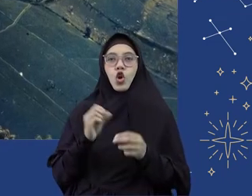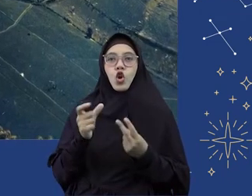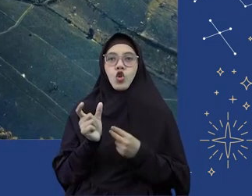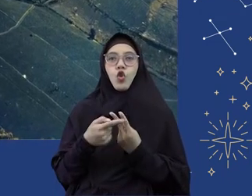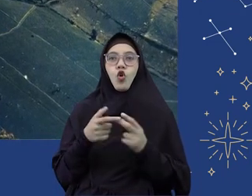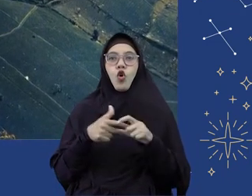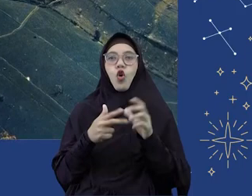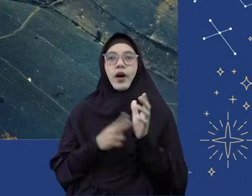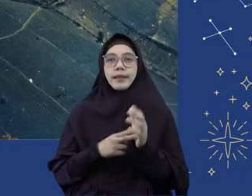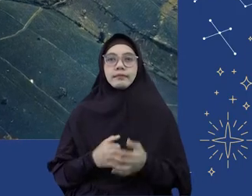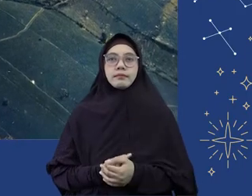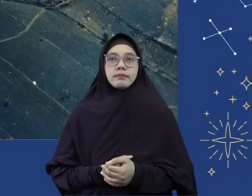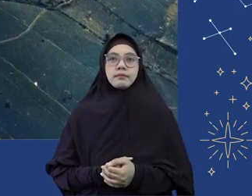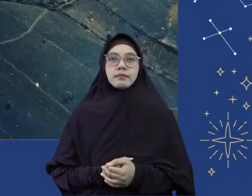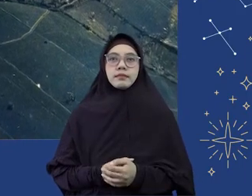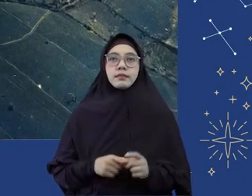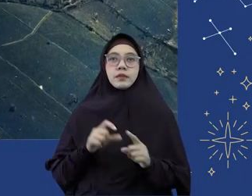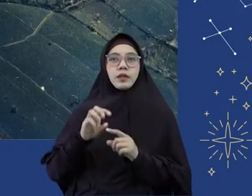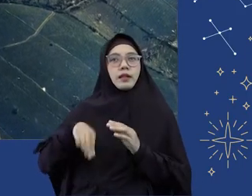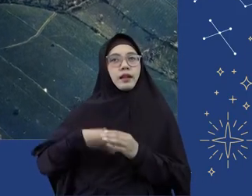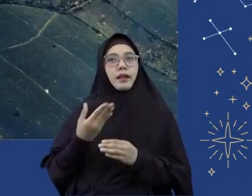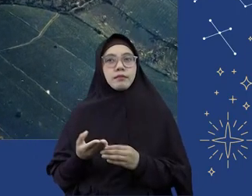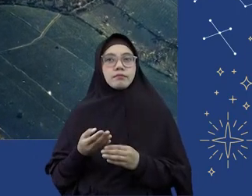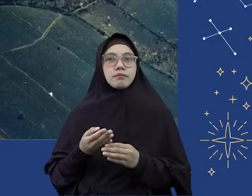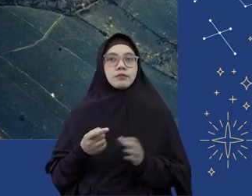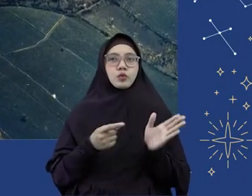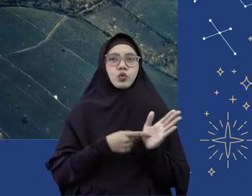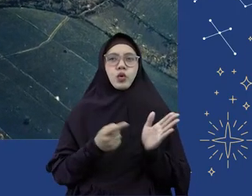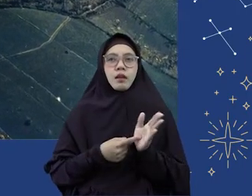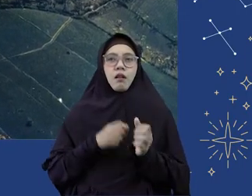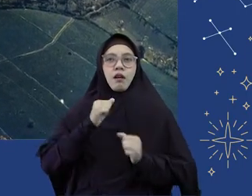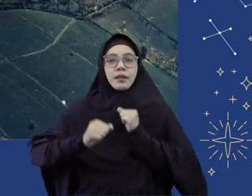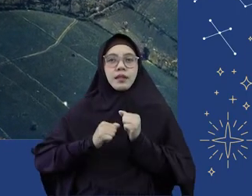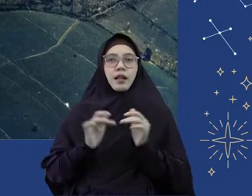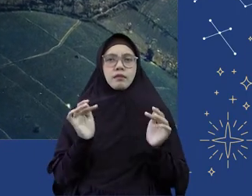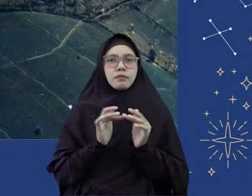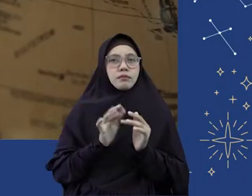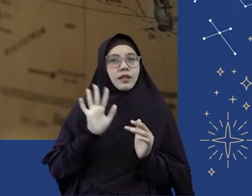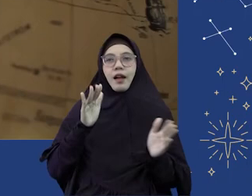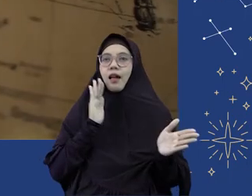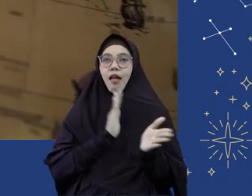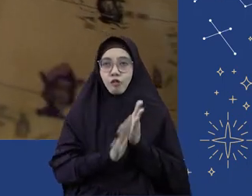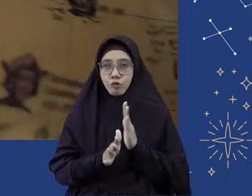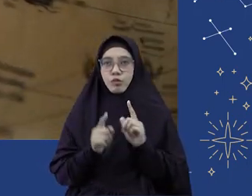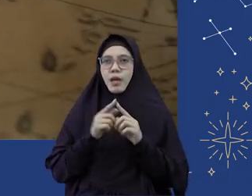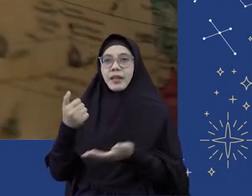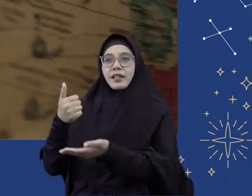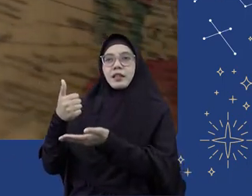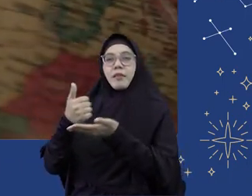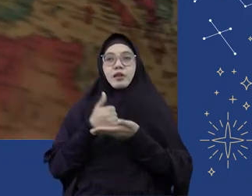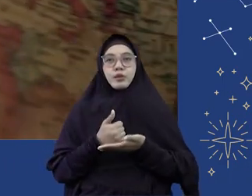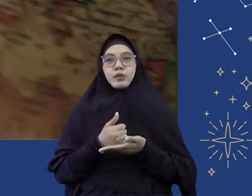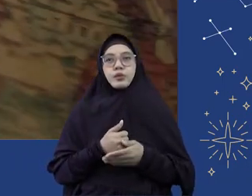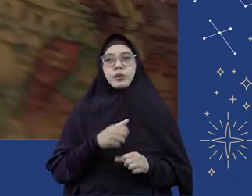dekade awal geliat observatorium juga ditunjukkan dengan pekerjaan yang tidak langsung berkaitan dengan astronomi dibantu oleh dinas